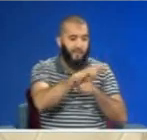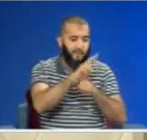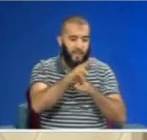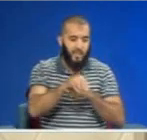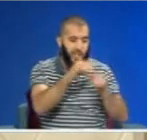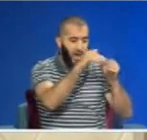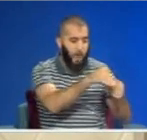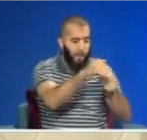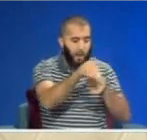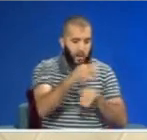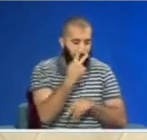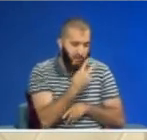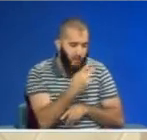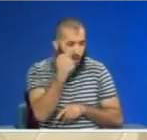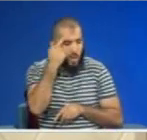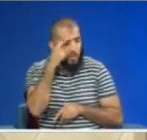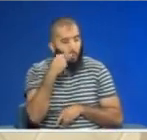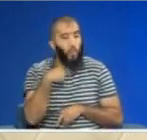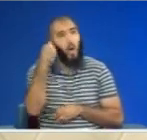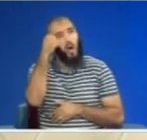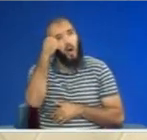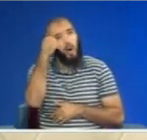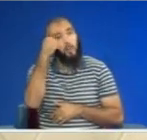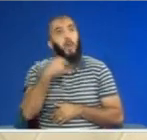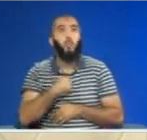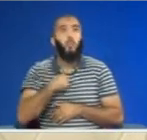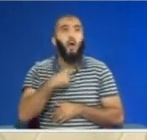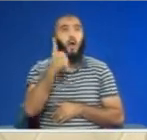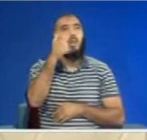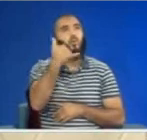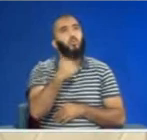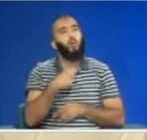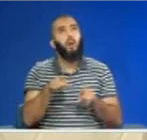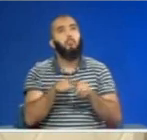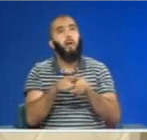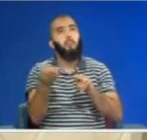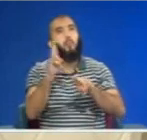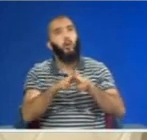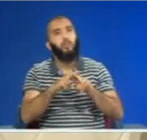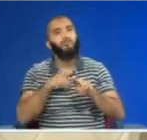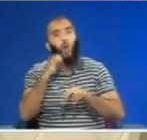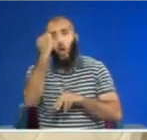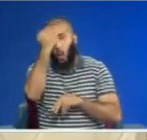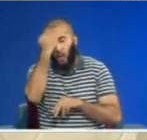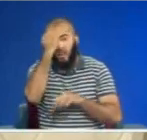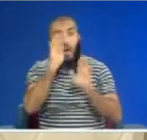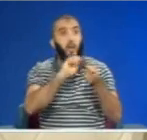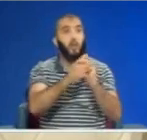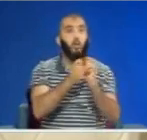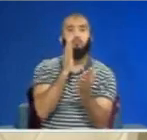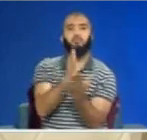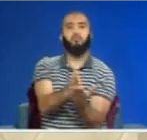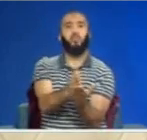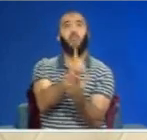يعاملهم ويتعامل معهم ويحبهم ويحبوه، اليوم راهم مدفونين، معناها يأخذ العبرة ويتذكر